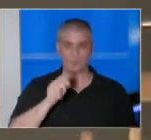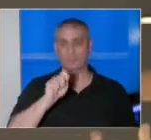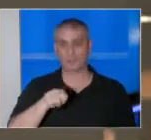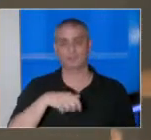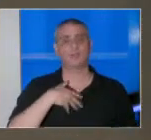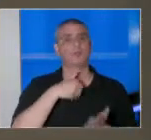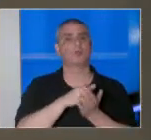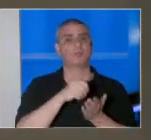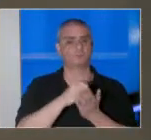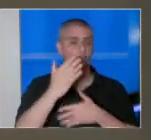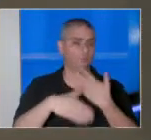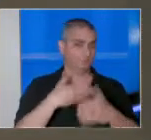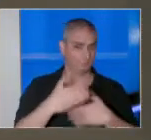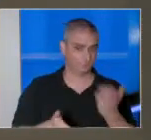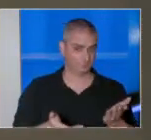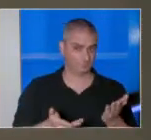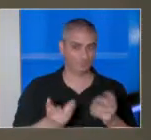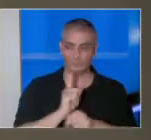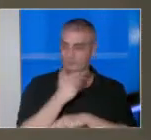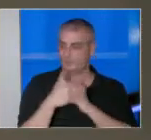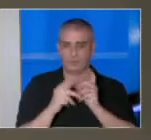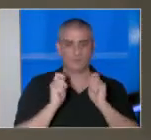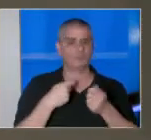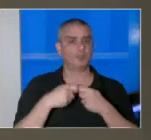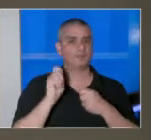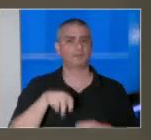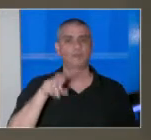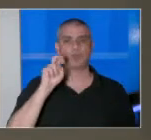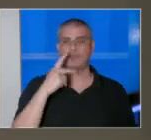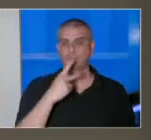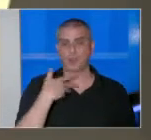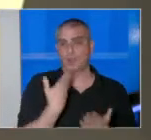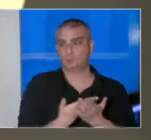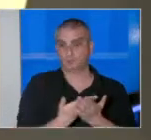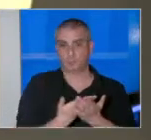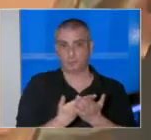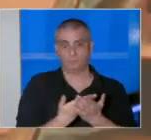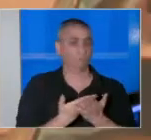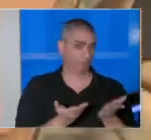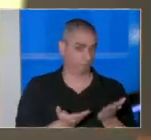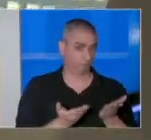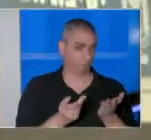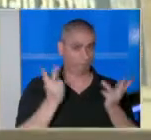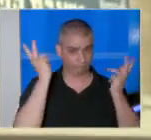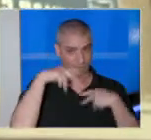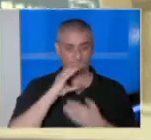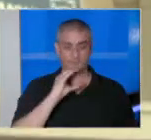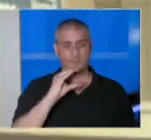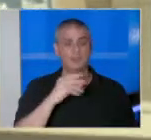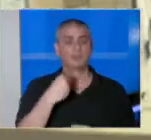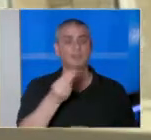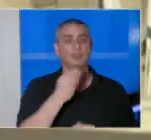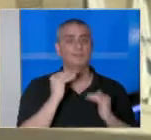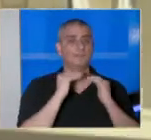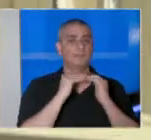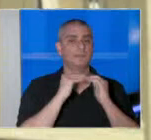כנסת. אנחנו ממשיכים הלאה. לאחרונה הגיש חבר הכנסת עודד פורר הצעה. לפי המתווה המענקים, יינתן